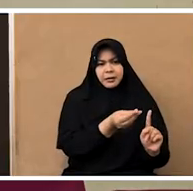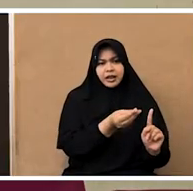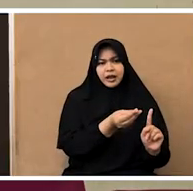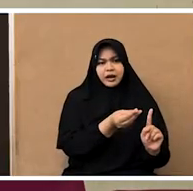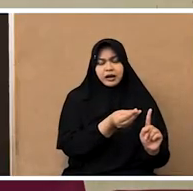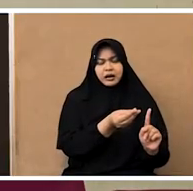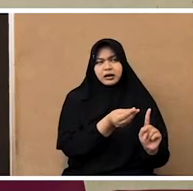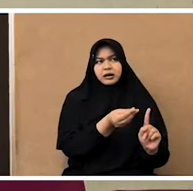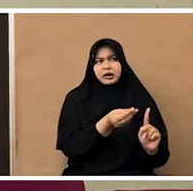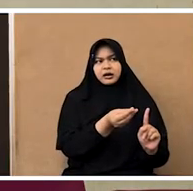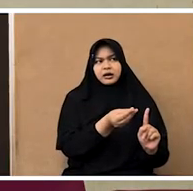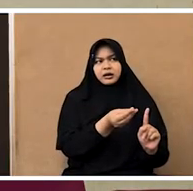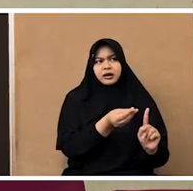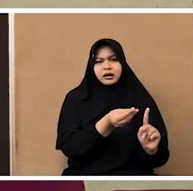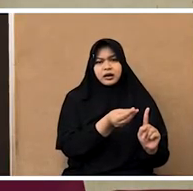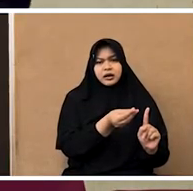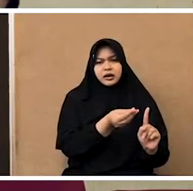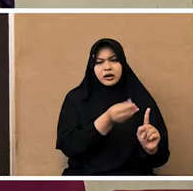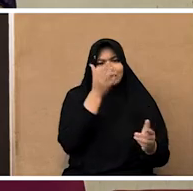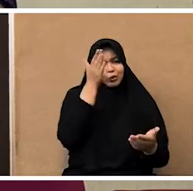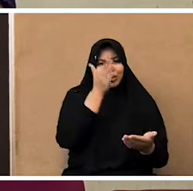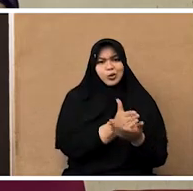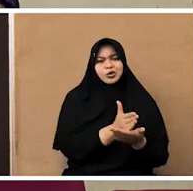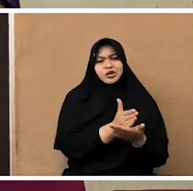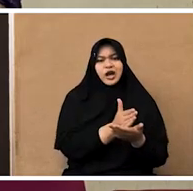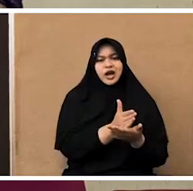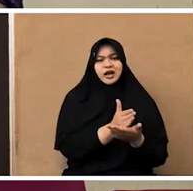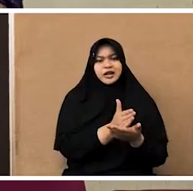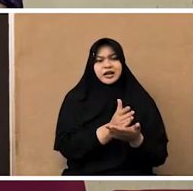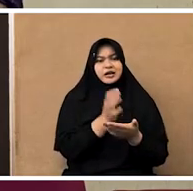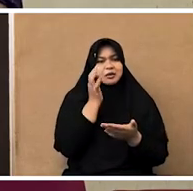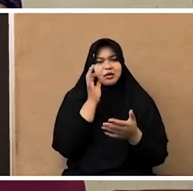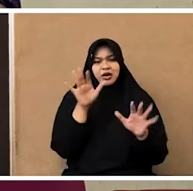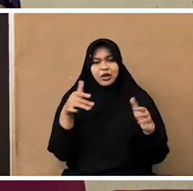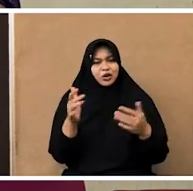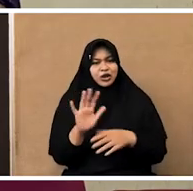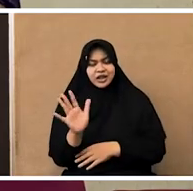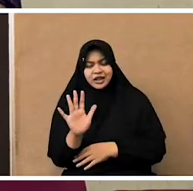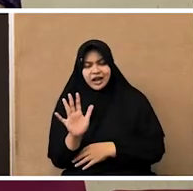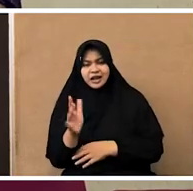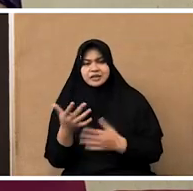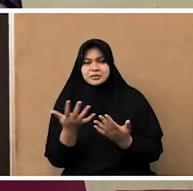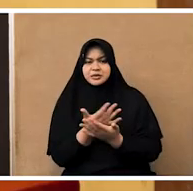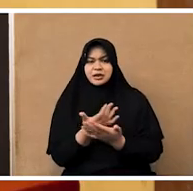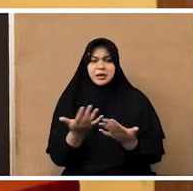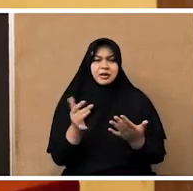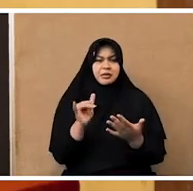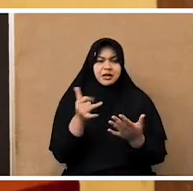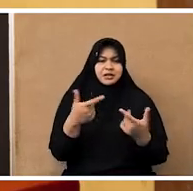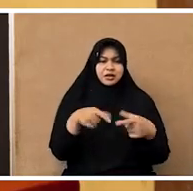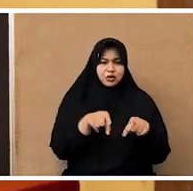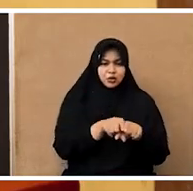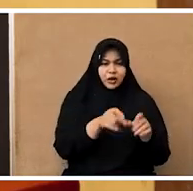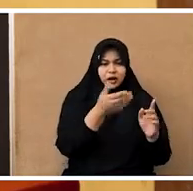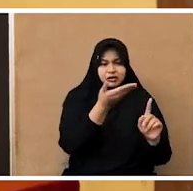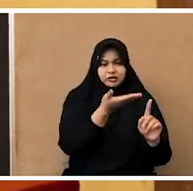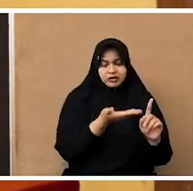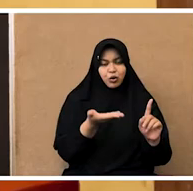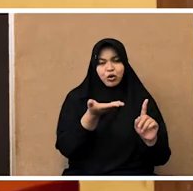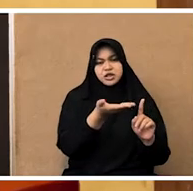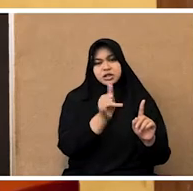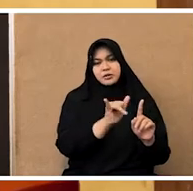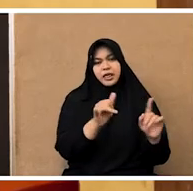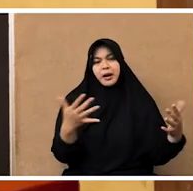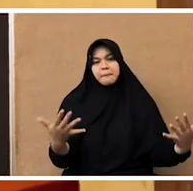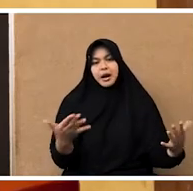apa ya putusan mau dimaafkan atau tidak atau seperti apa kan sesuai dengan itu itu